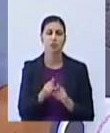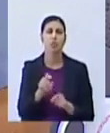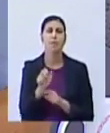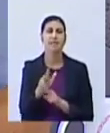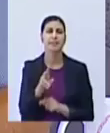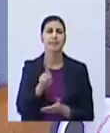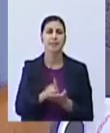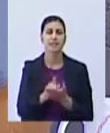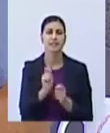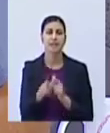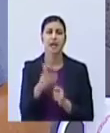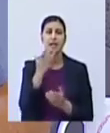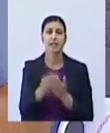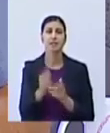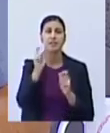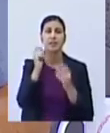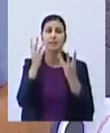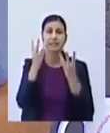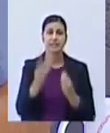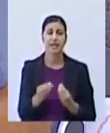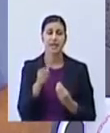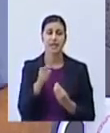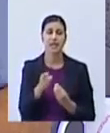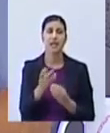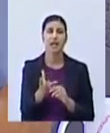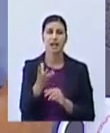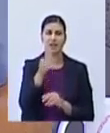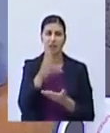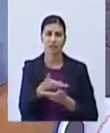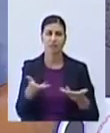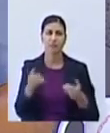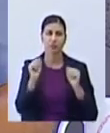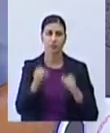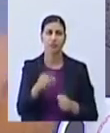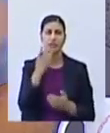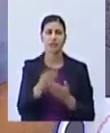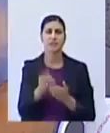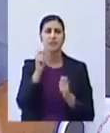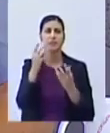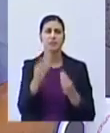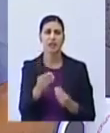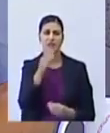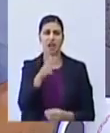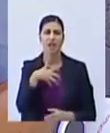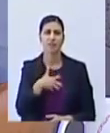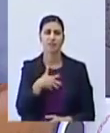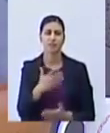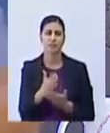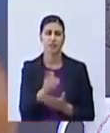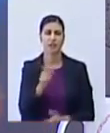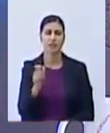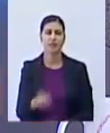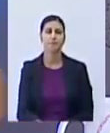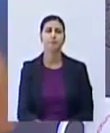metsamete pensia ro adamianma tavisi sakutari dabadebis dghie gadaikhados da ar daqhebos tavis gachenis dghes dghes rogodze satsxtebia mosakhleobas u izaqlo. Daris